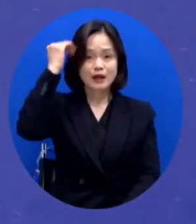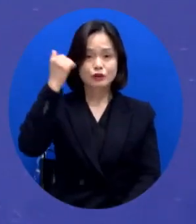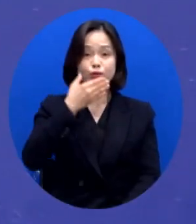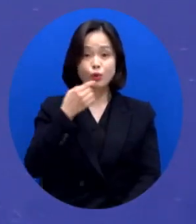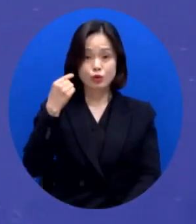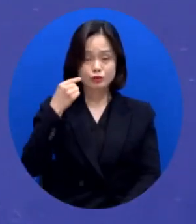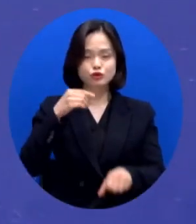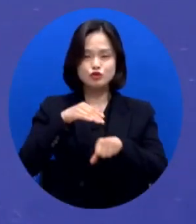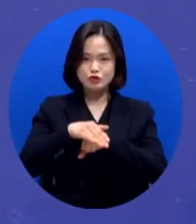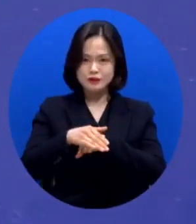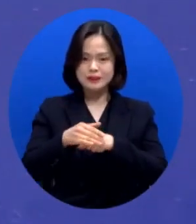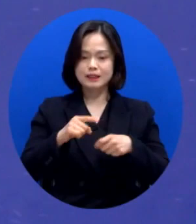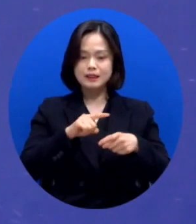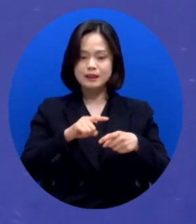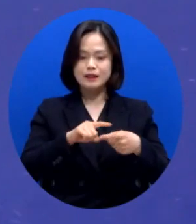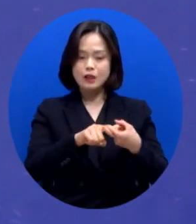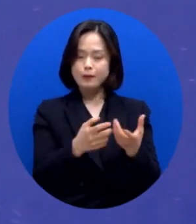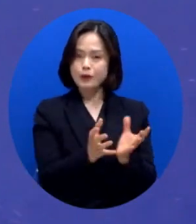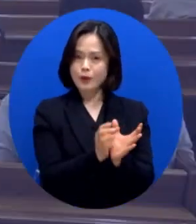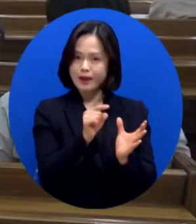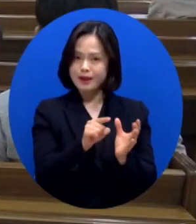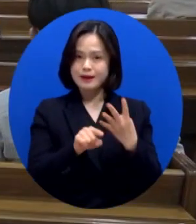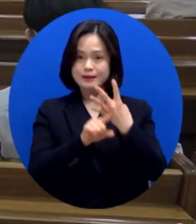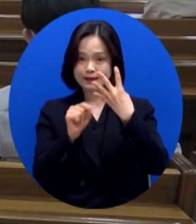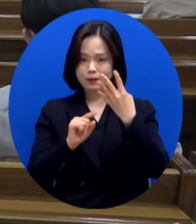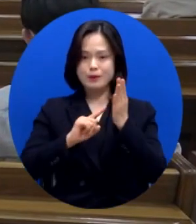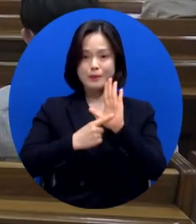한국복음주의협의회가 4월 발표회를 가졌습니다.